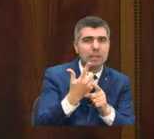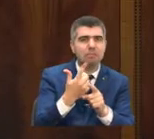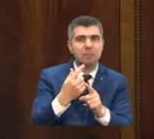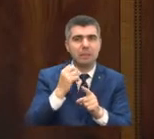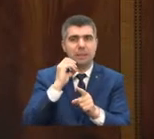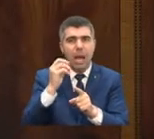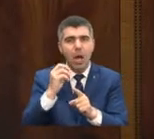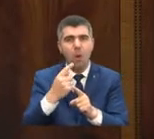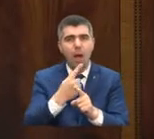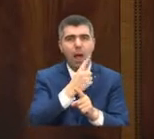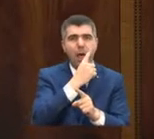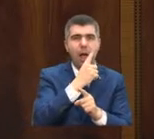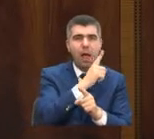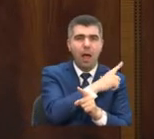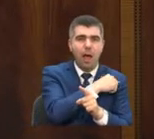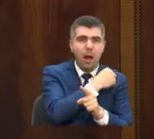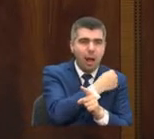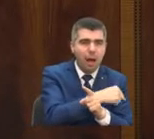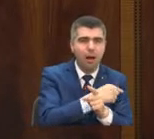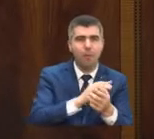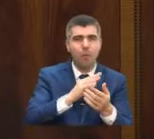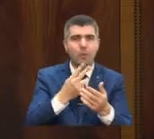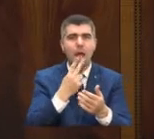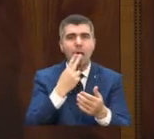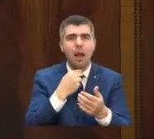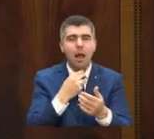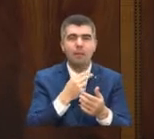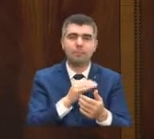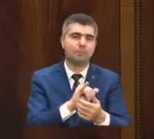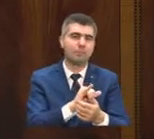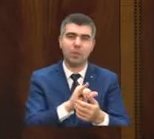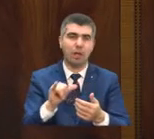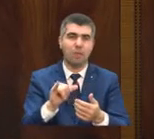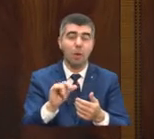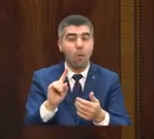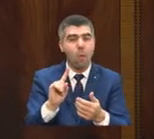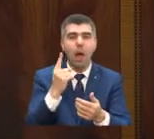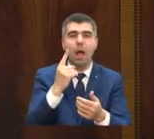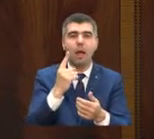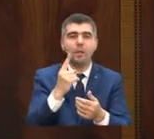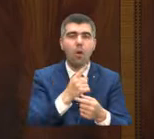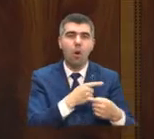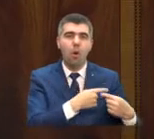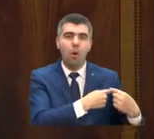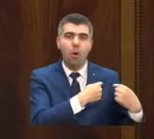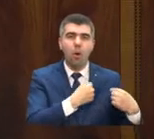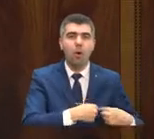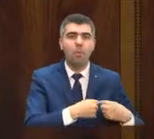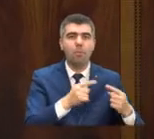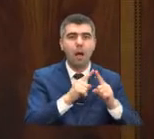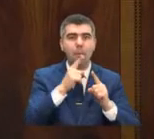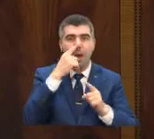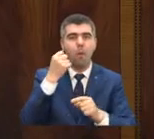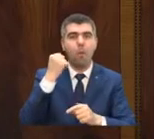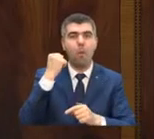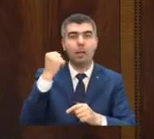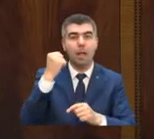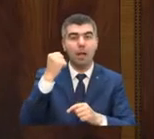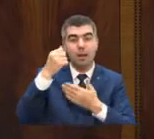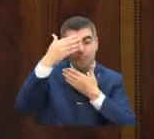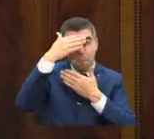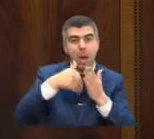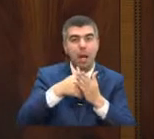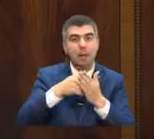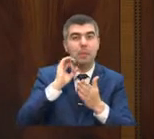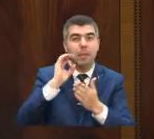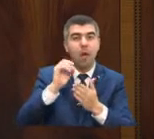فلا وجود لمنزلة وسطى في حب الوطن. فحب الوطن لا يمكن اعتباره تنميقاً بلاغياً يردد